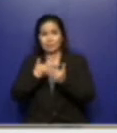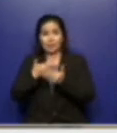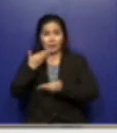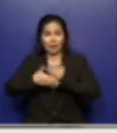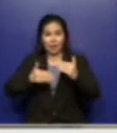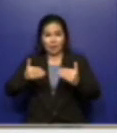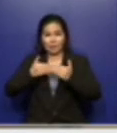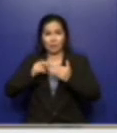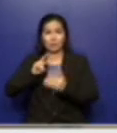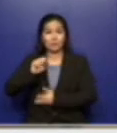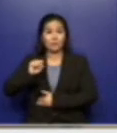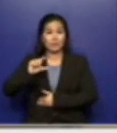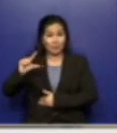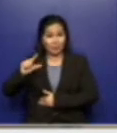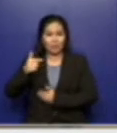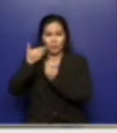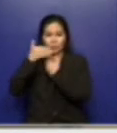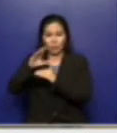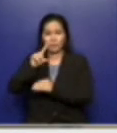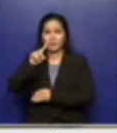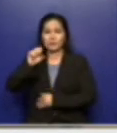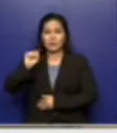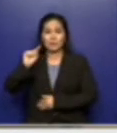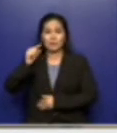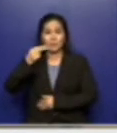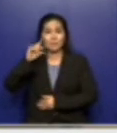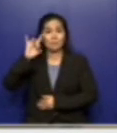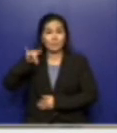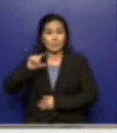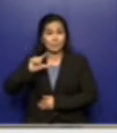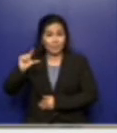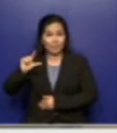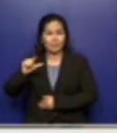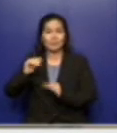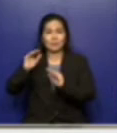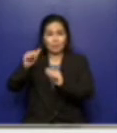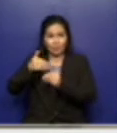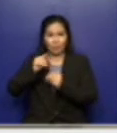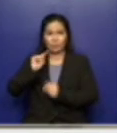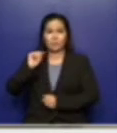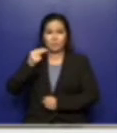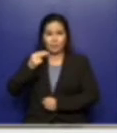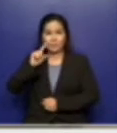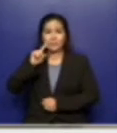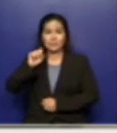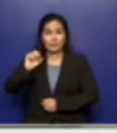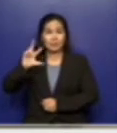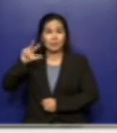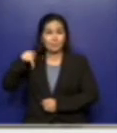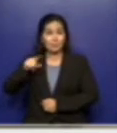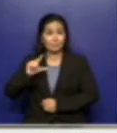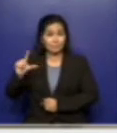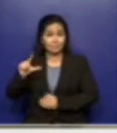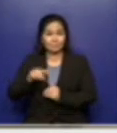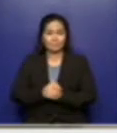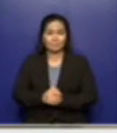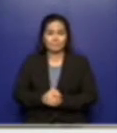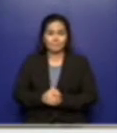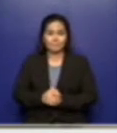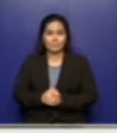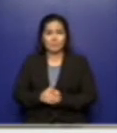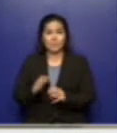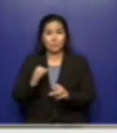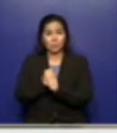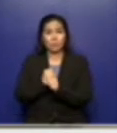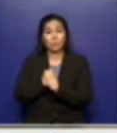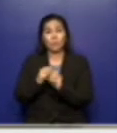านส่งออก 118,000 ล้านนำเข้า 113,000 ล้านฉะนั้นมุกดาห